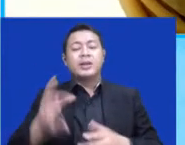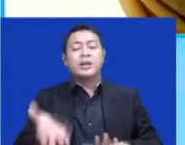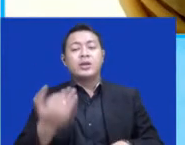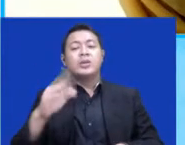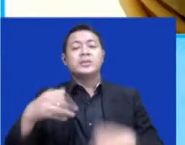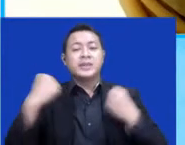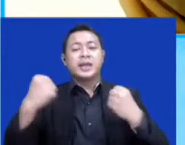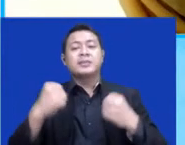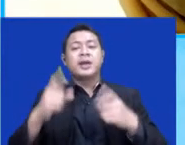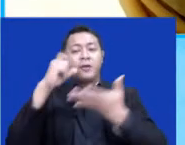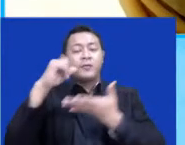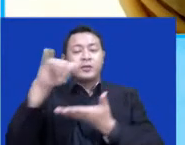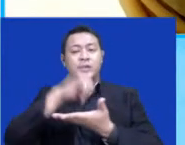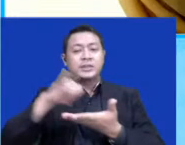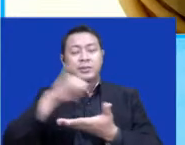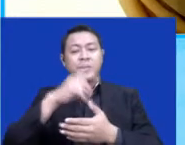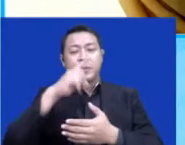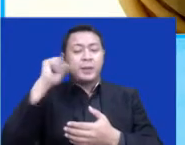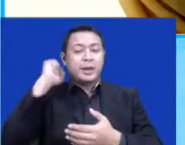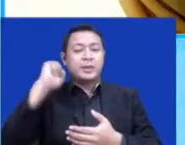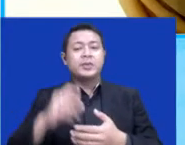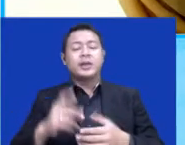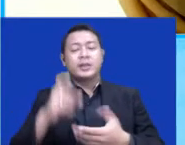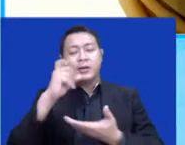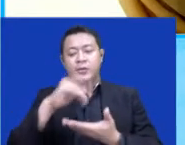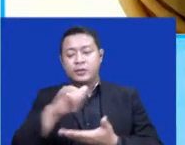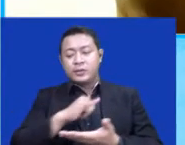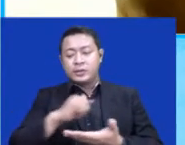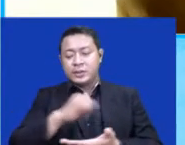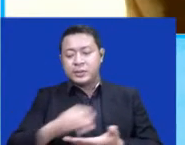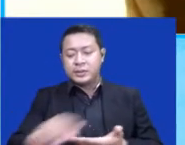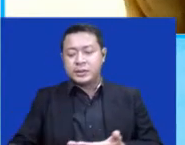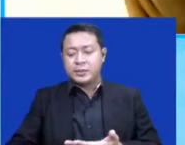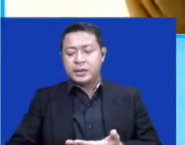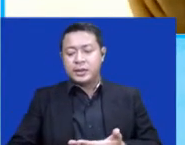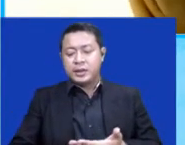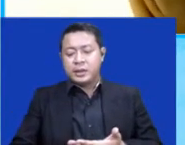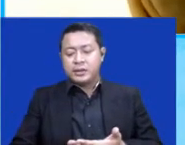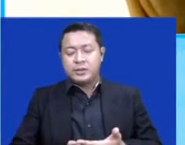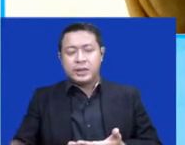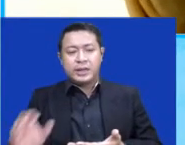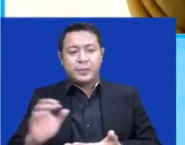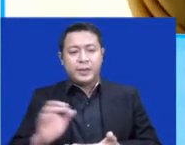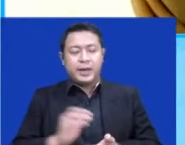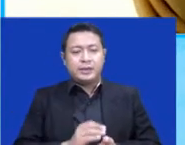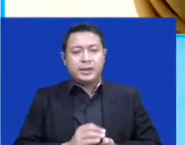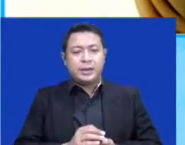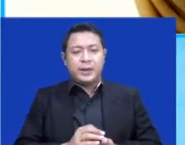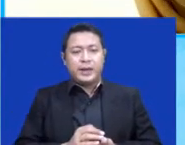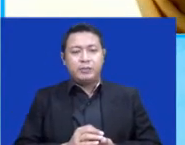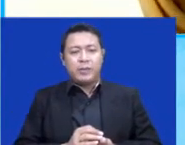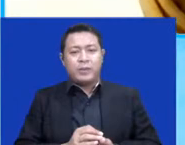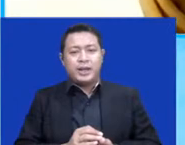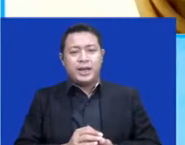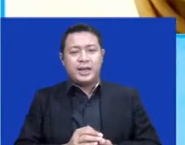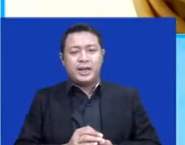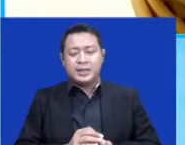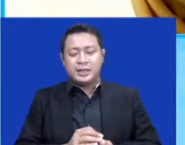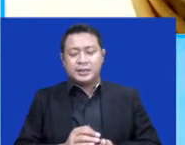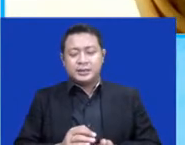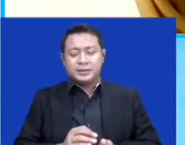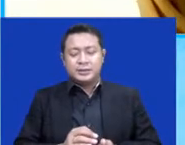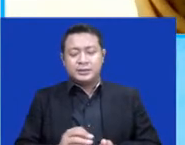dulu, Bapak Ibu, kembali kita foto. Baik, kita foto ya. Oh, boleh, gaya bebas begini juga